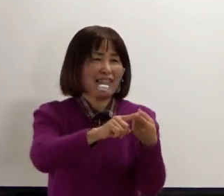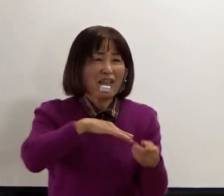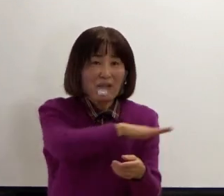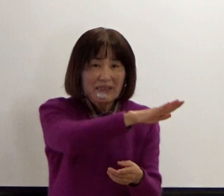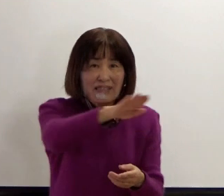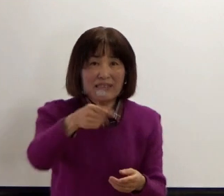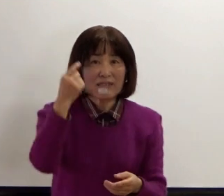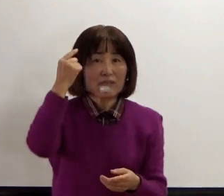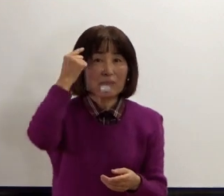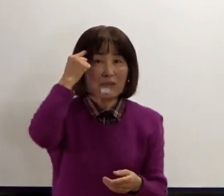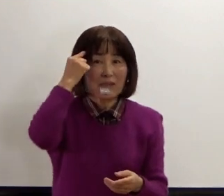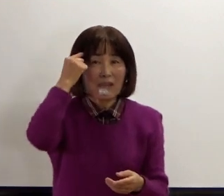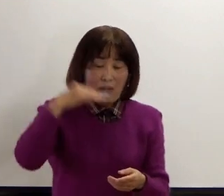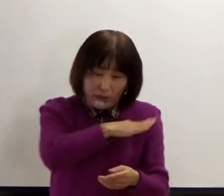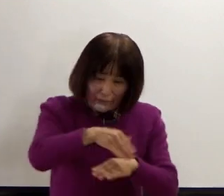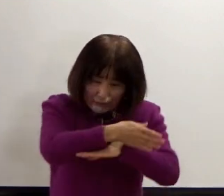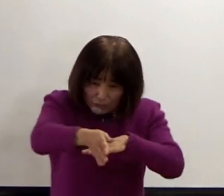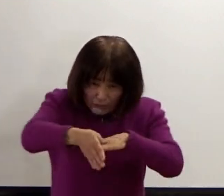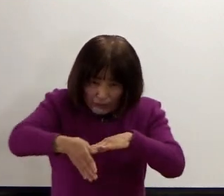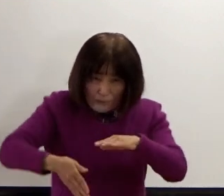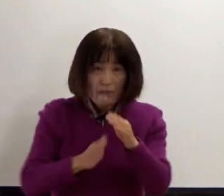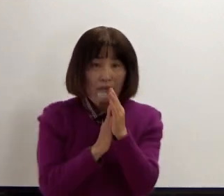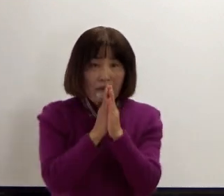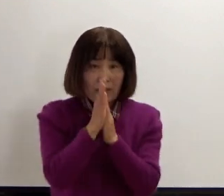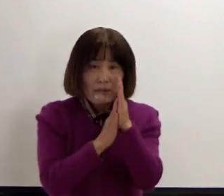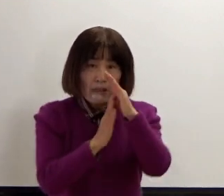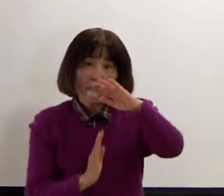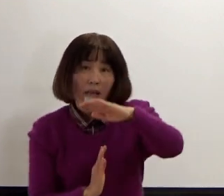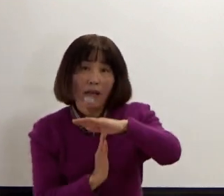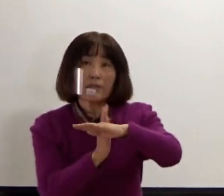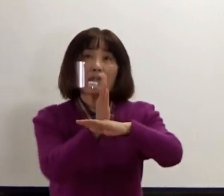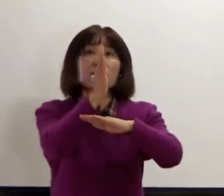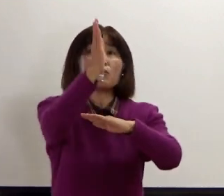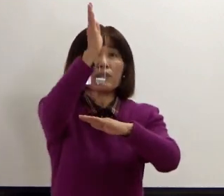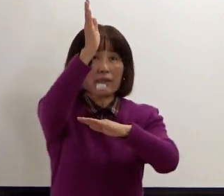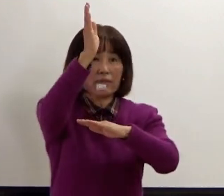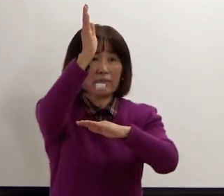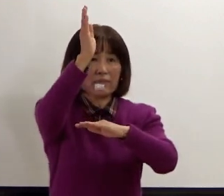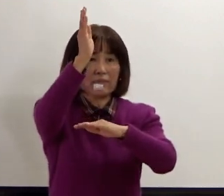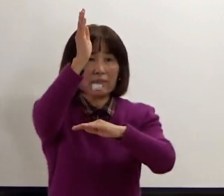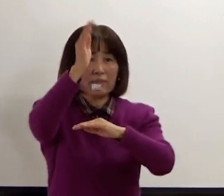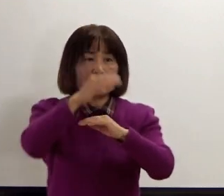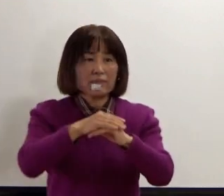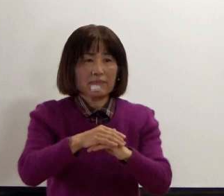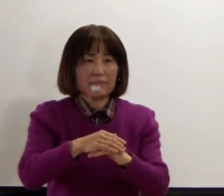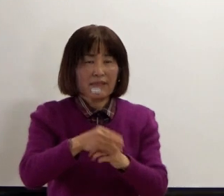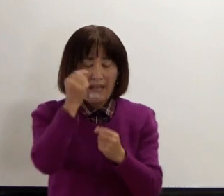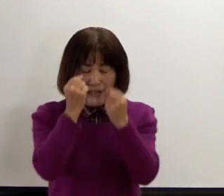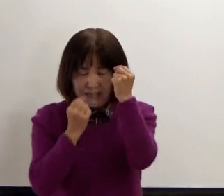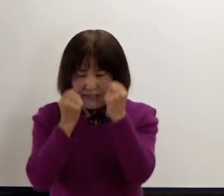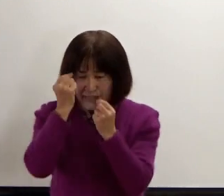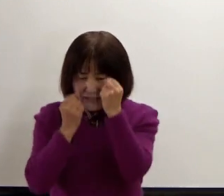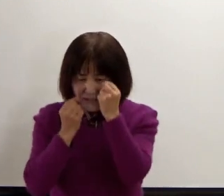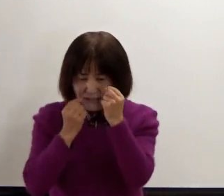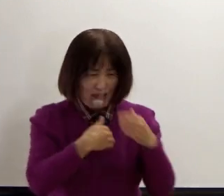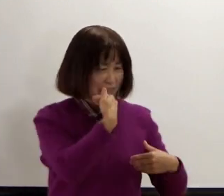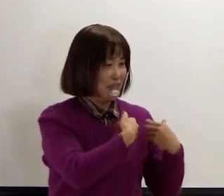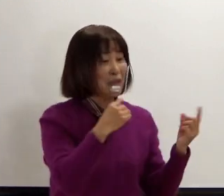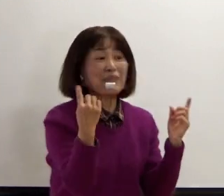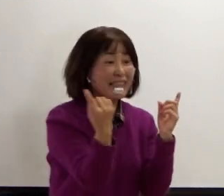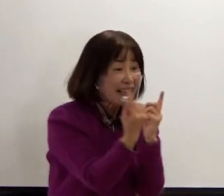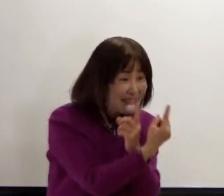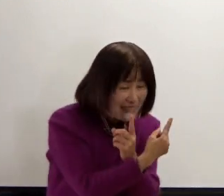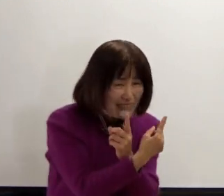計画を、私たちの願いをはるかに超えて、しかし嘆きを喜びに変える、